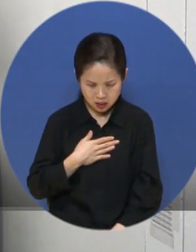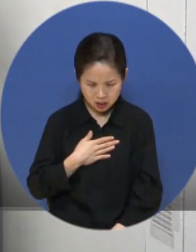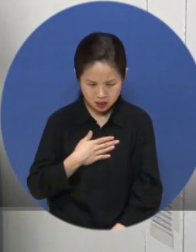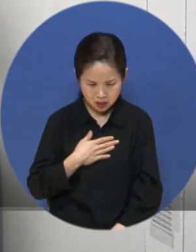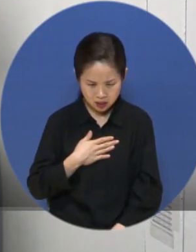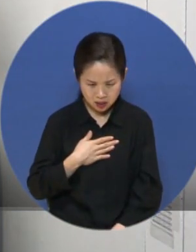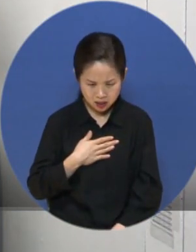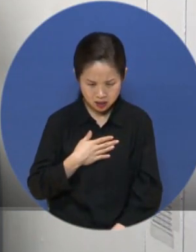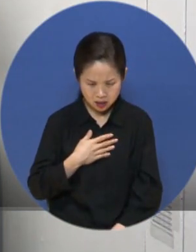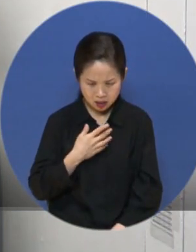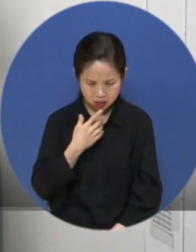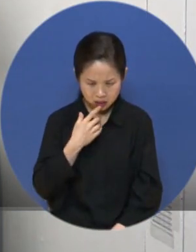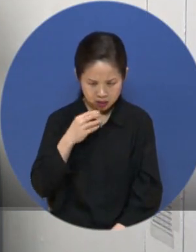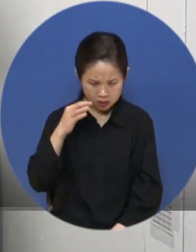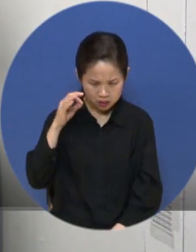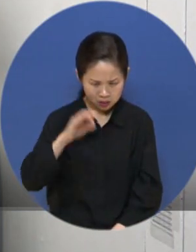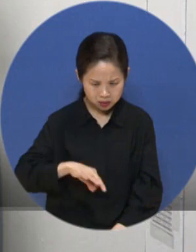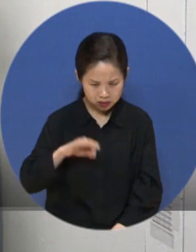이렇게밖에